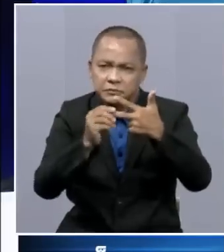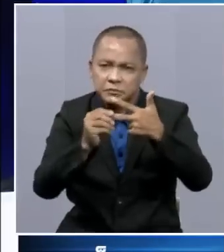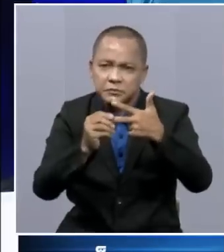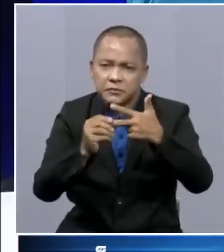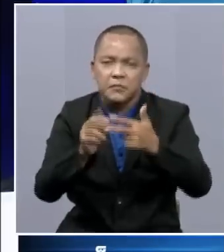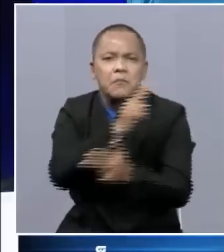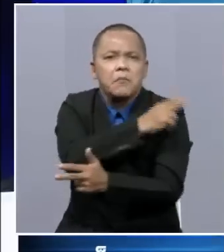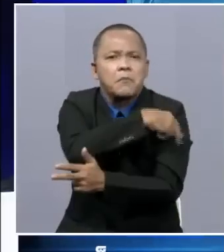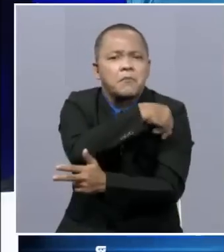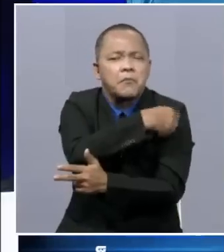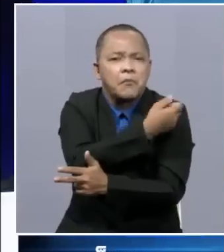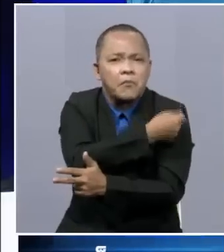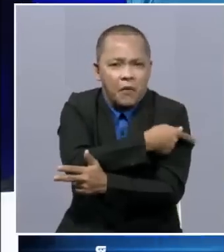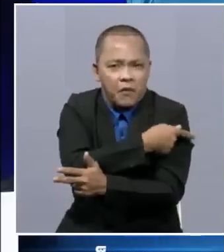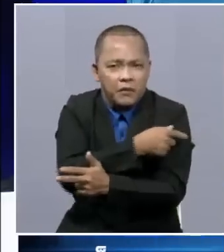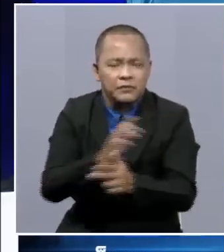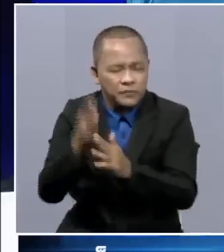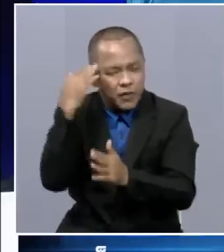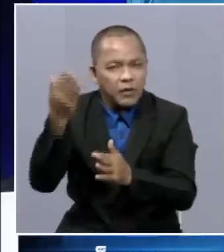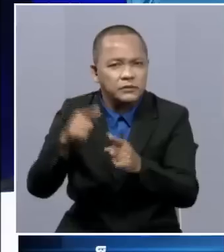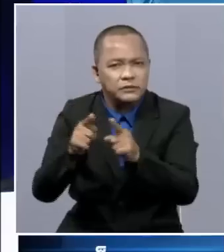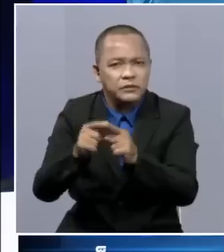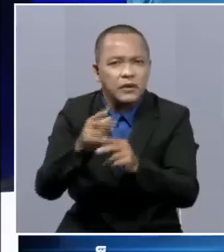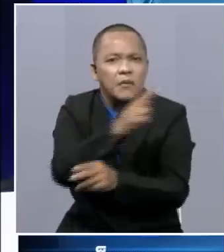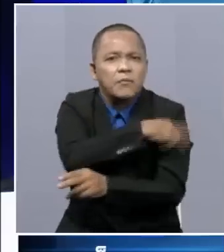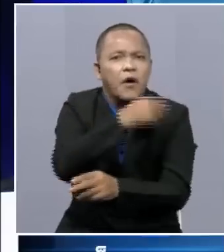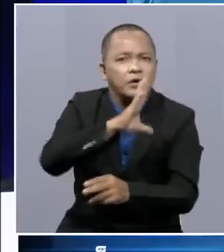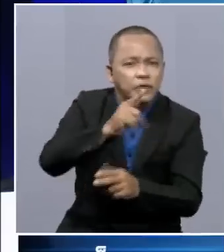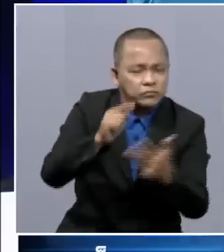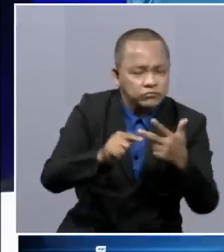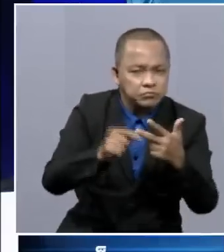หมอมิงเริ่มมีกระแสข่าวออกมาเหมือนกัน ก่อนหน้านี้ก็เป็นชื่อของคุณหมอชนน่านหัวหน้